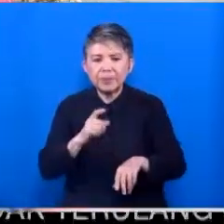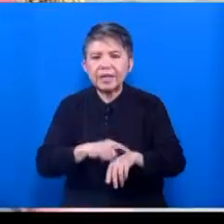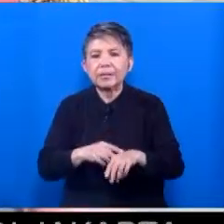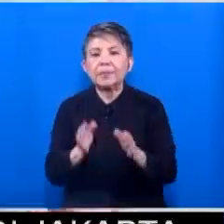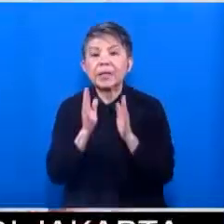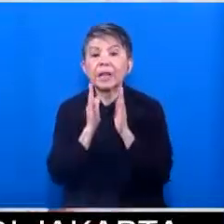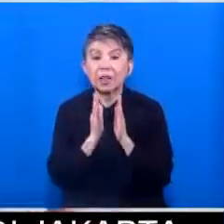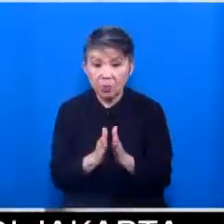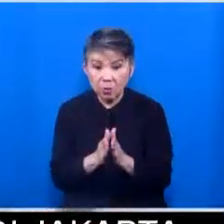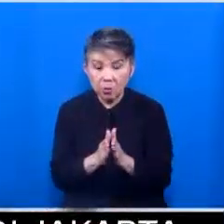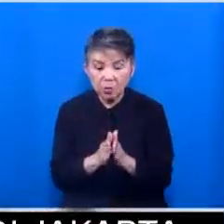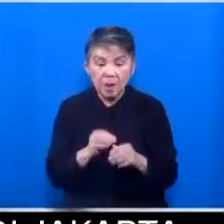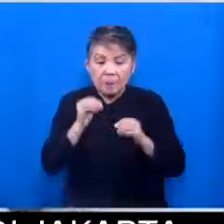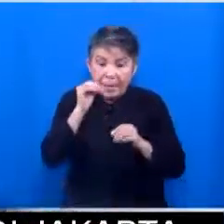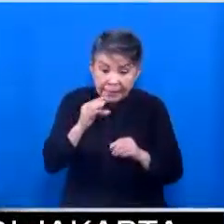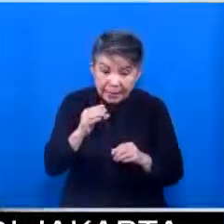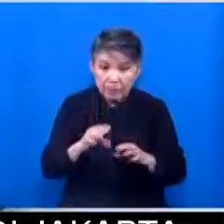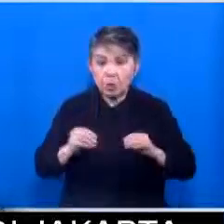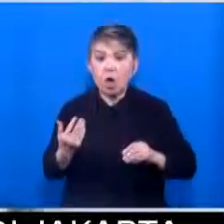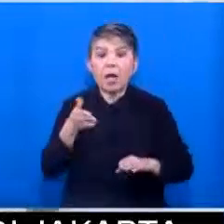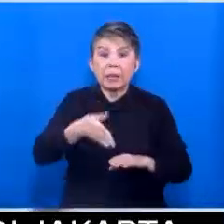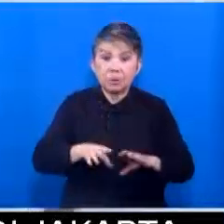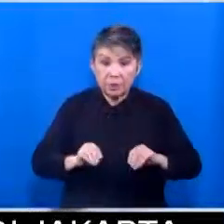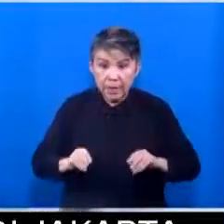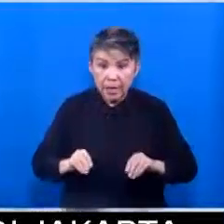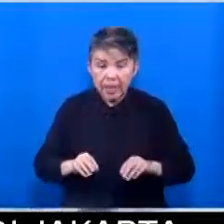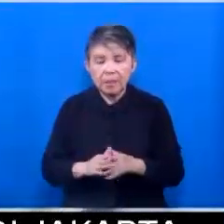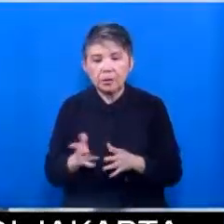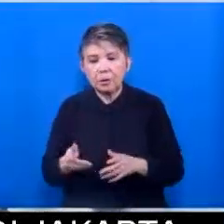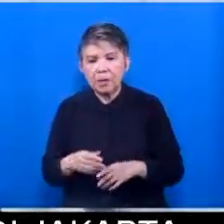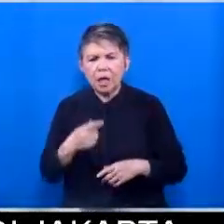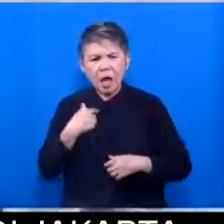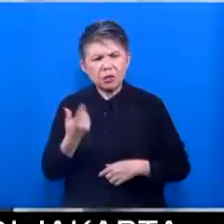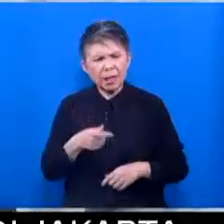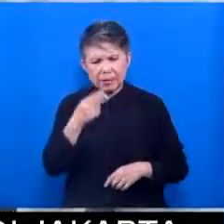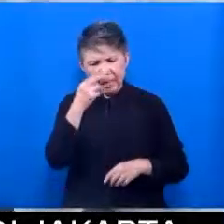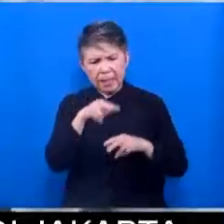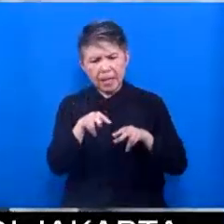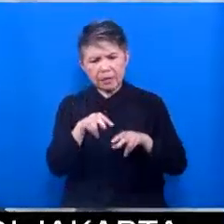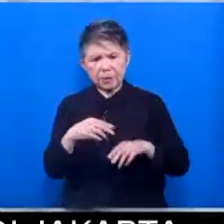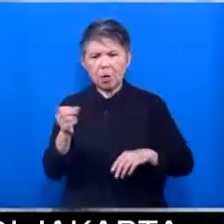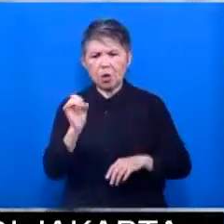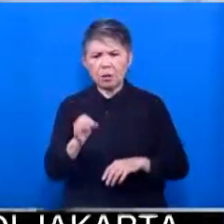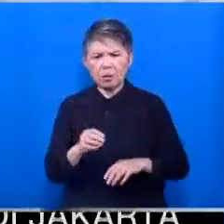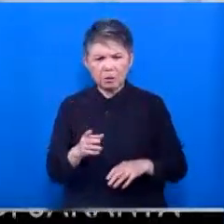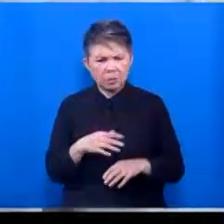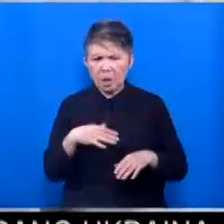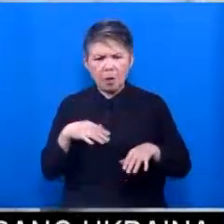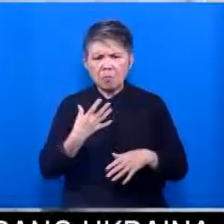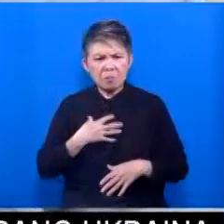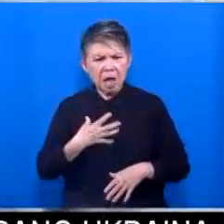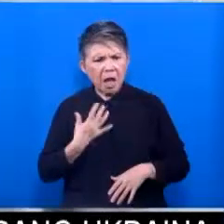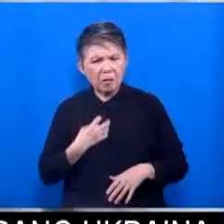gitu. Saya rasa sih bukan termacet, Mbak ya. Menurut saya pribadi sebagai orang Surabaya sih, saya tidak pernah mengalami macet,